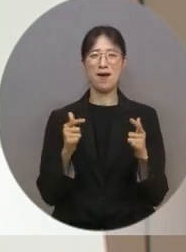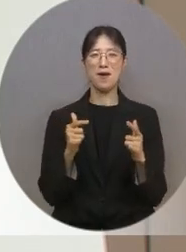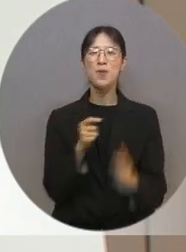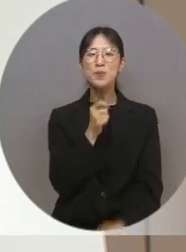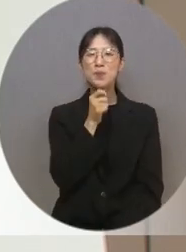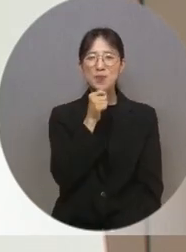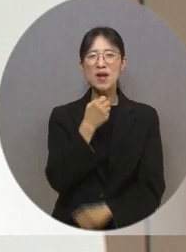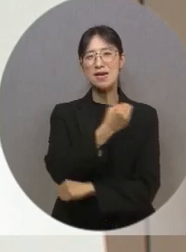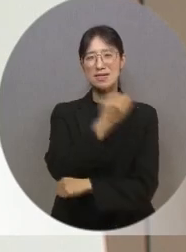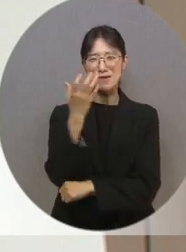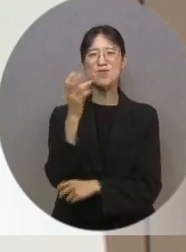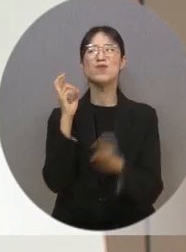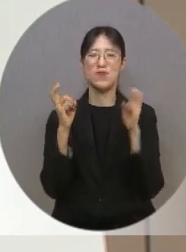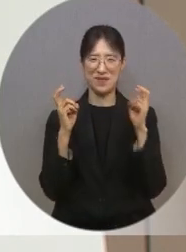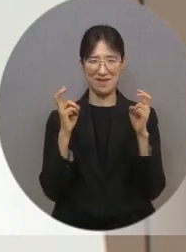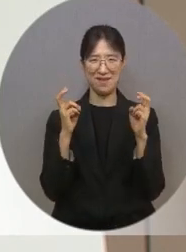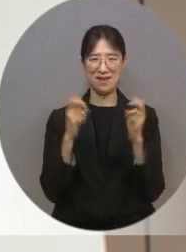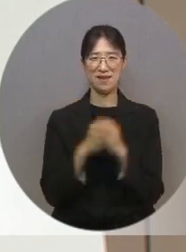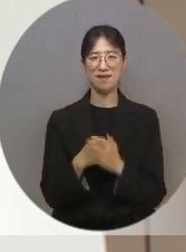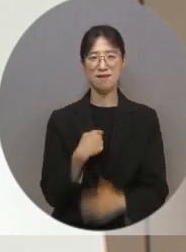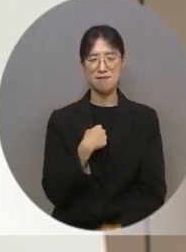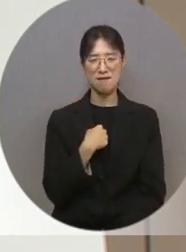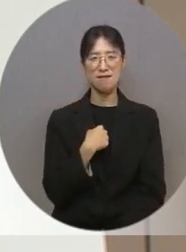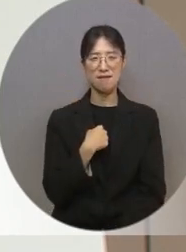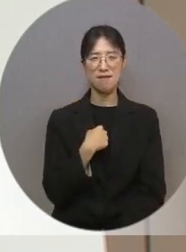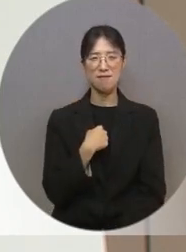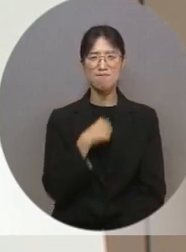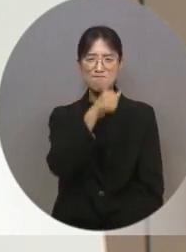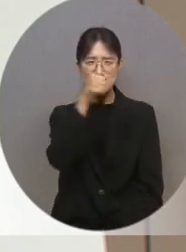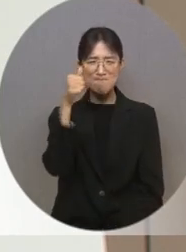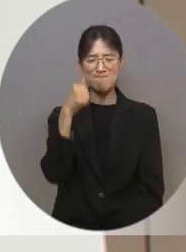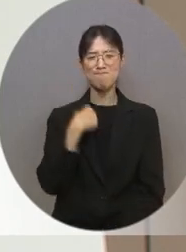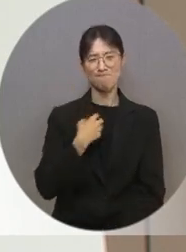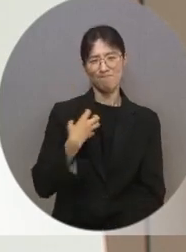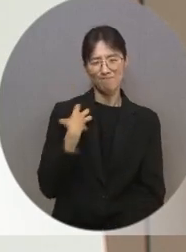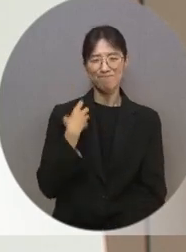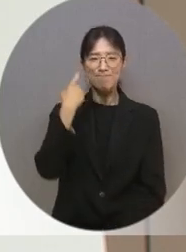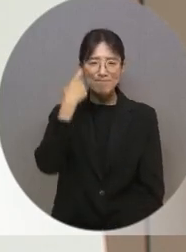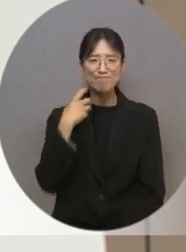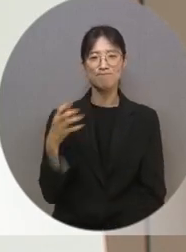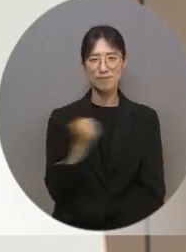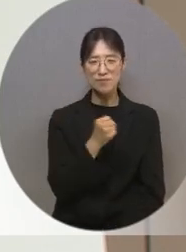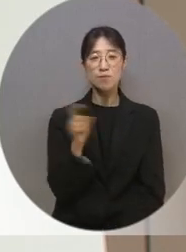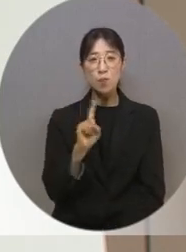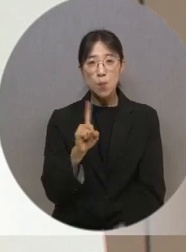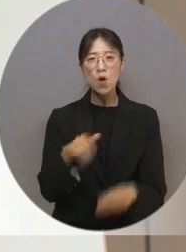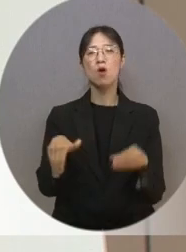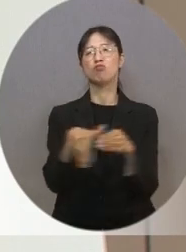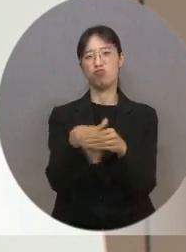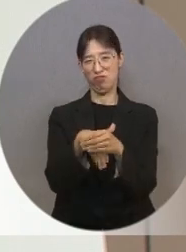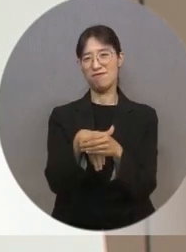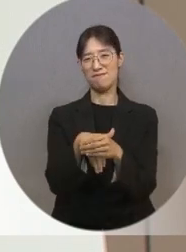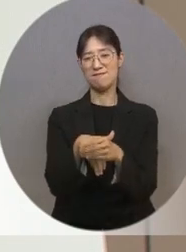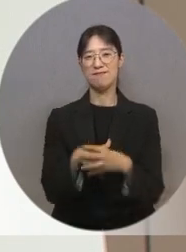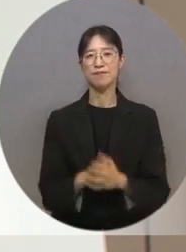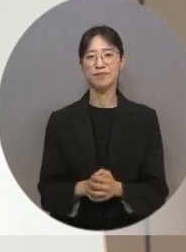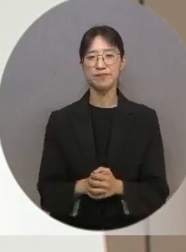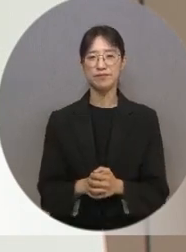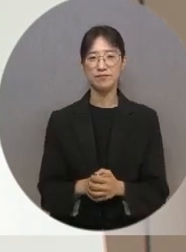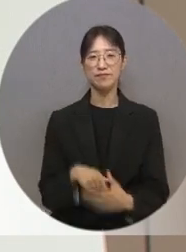하나의 그냥 조그만 언론사로서 제가 평생 소명을 가지고 생각한 부분이 이 문화입니다.